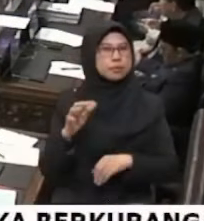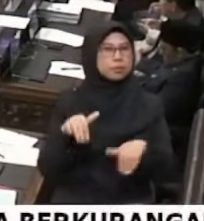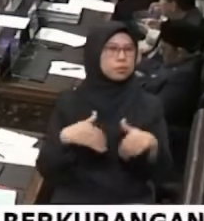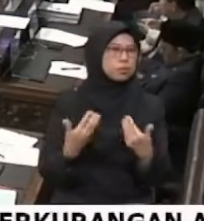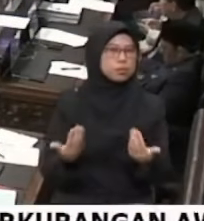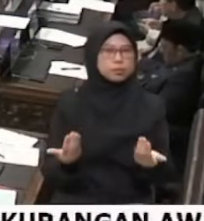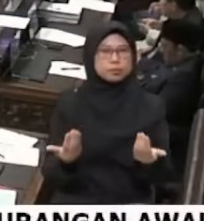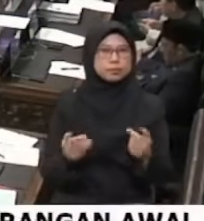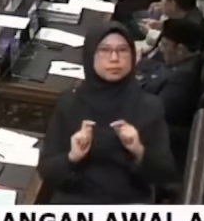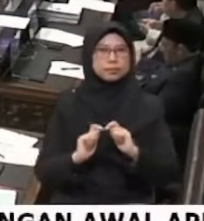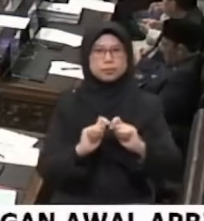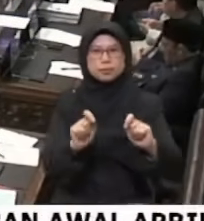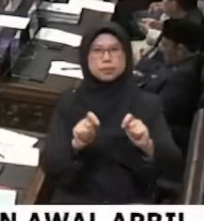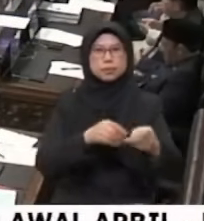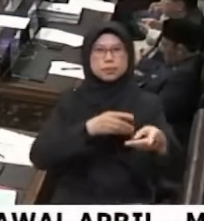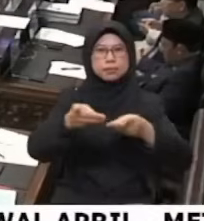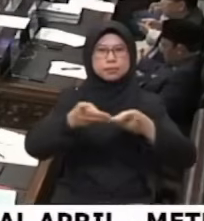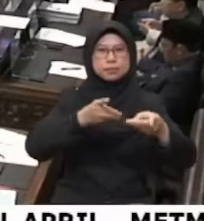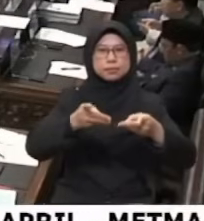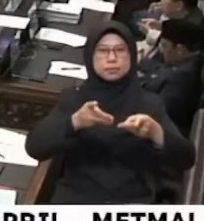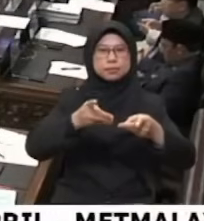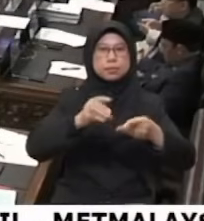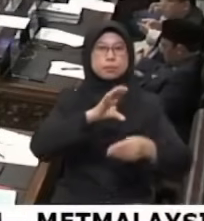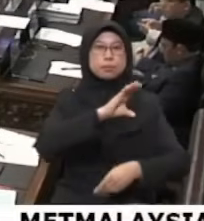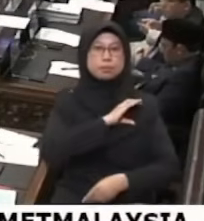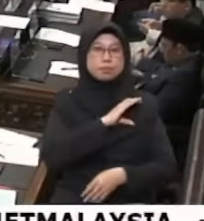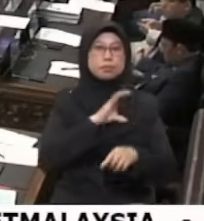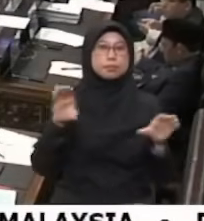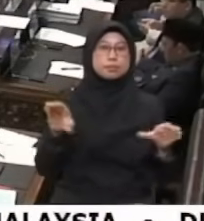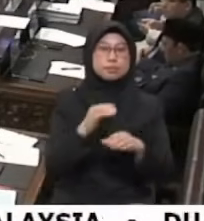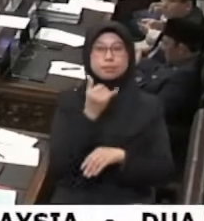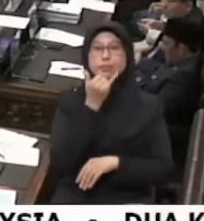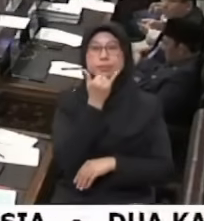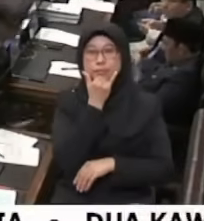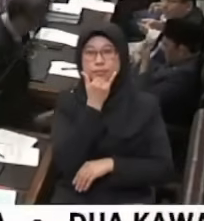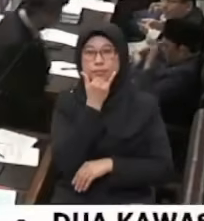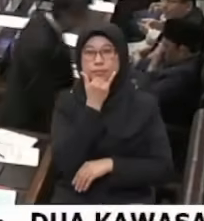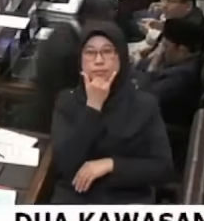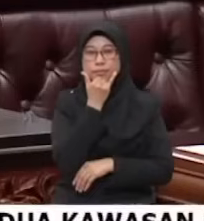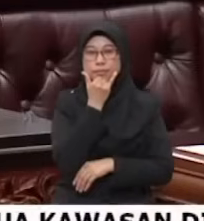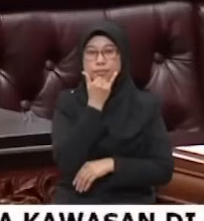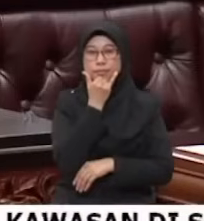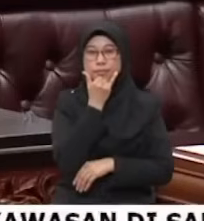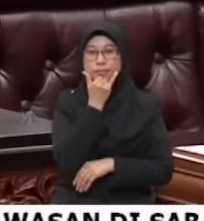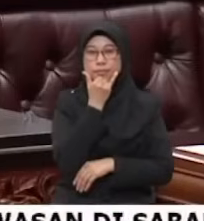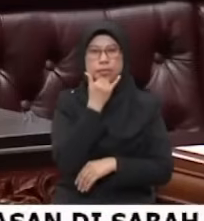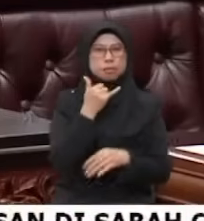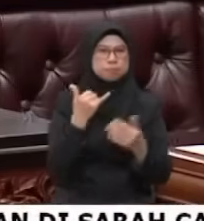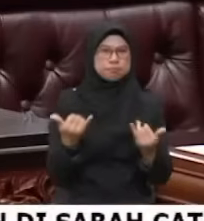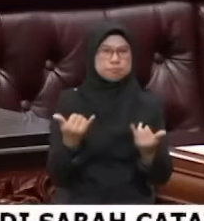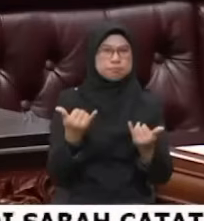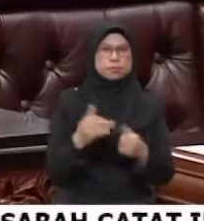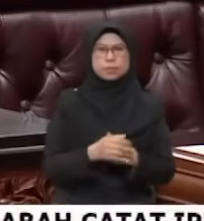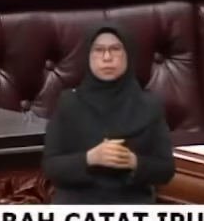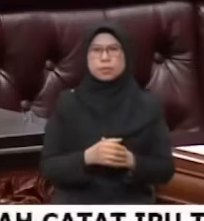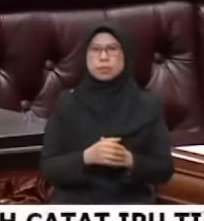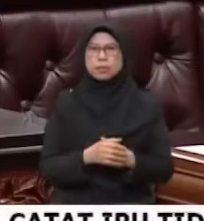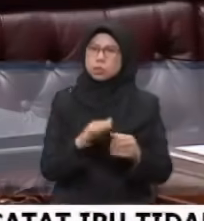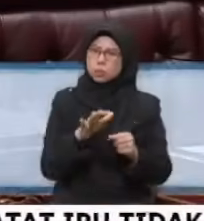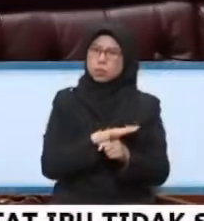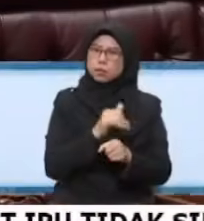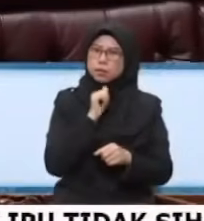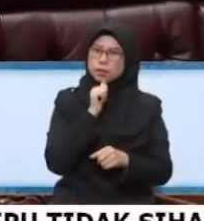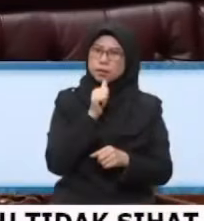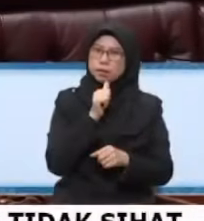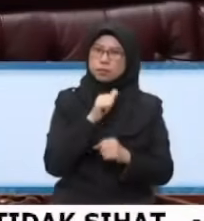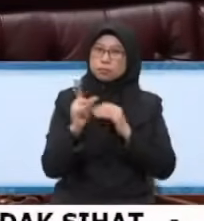manakah tindakan disiplin terhadap anggota yang melakukan kesalahan yang dikenakan pada masa sekarang adalah memadai untuk